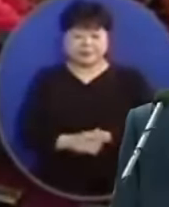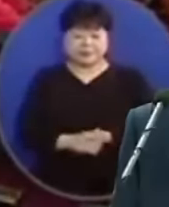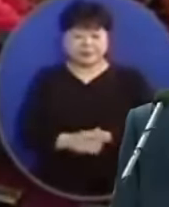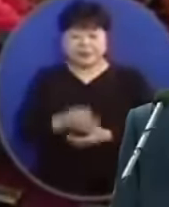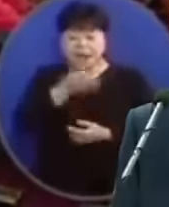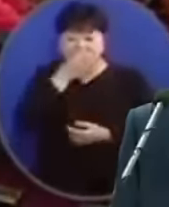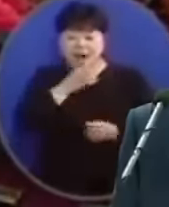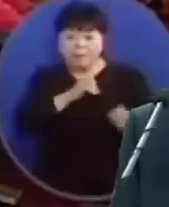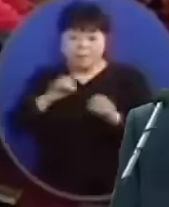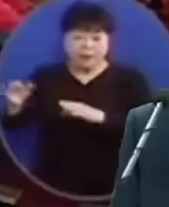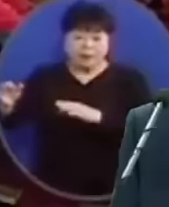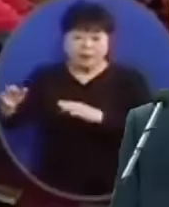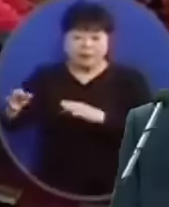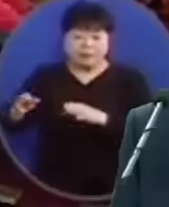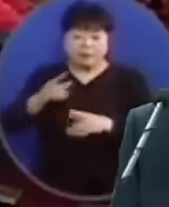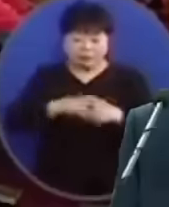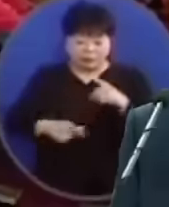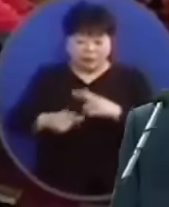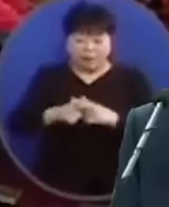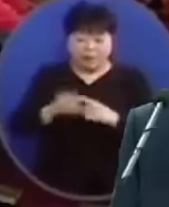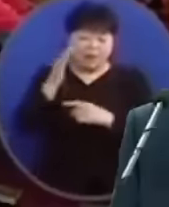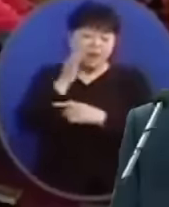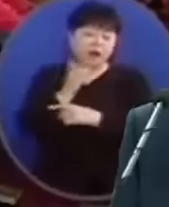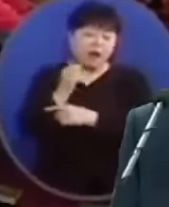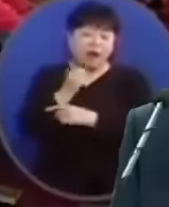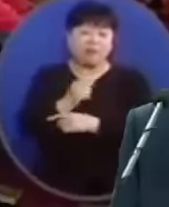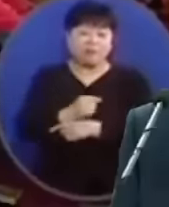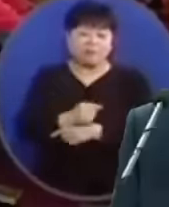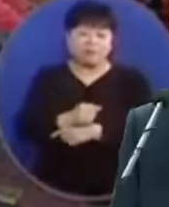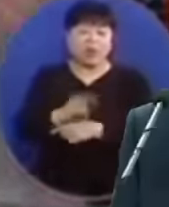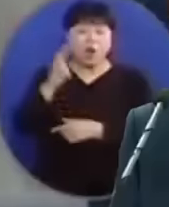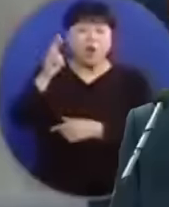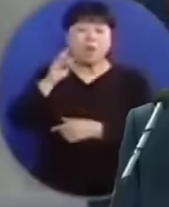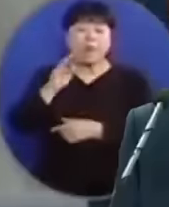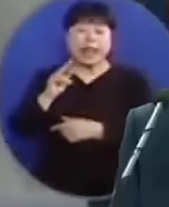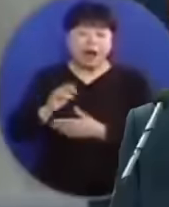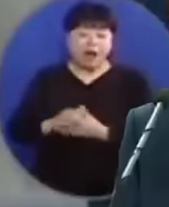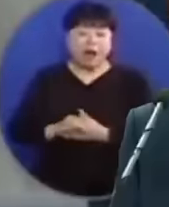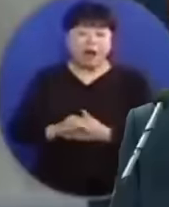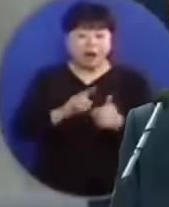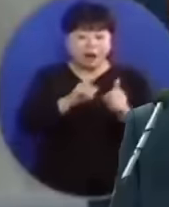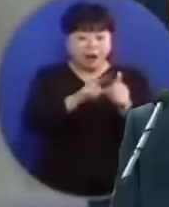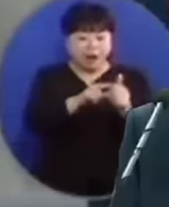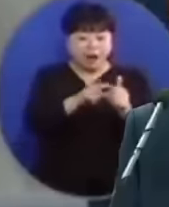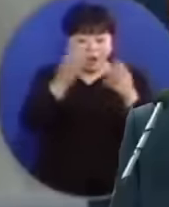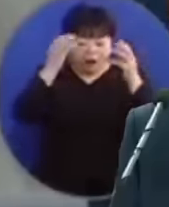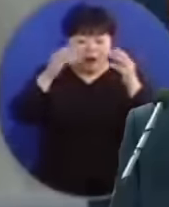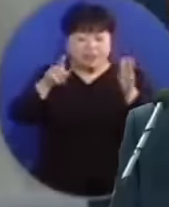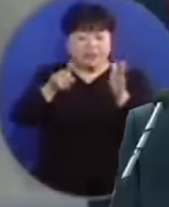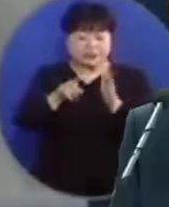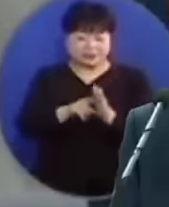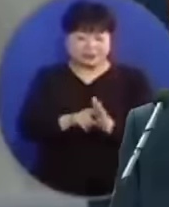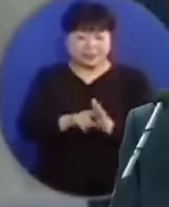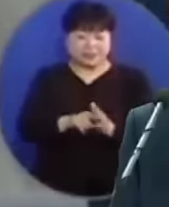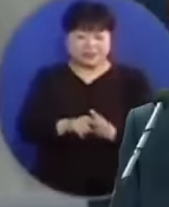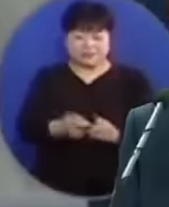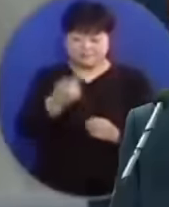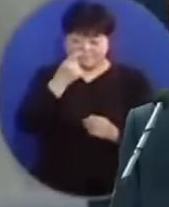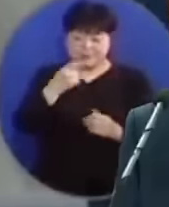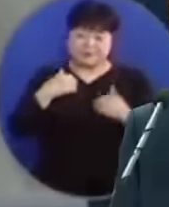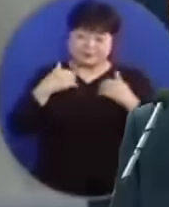우리는 욕심을 버릴 때 인생은 더 큰 결실을 맺게 됩니다. 록펠러는 좋은 예입니다. 어릴 때 신앙 교육을 받으며